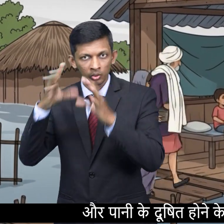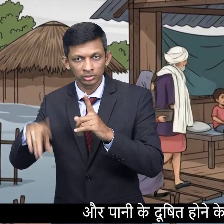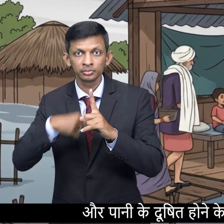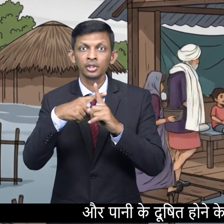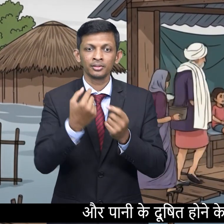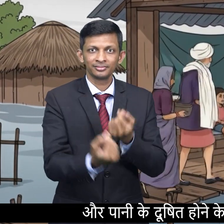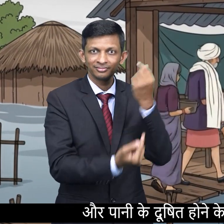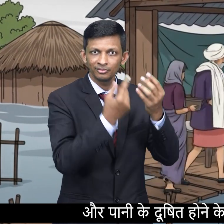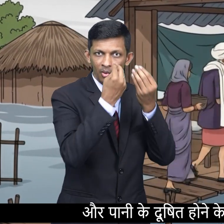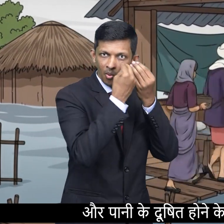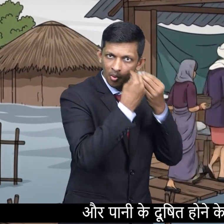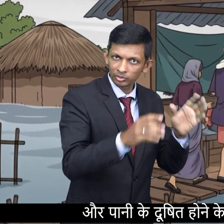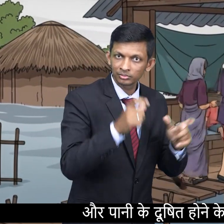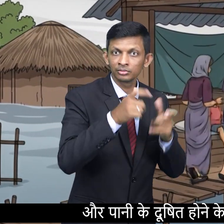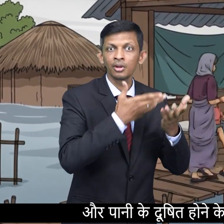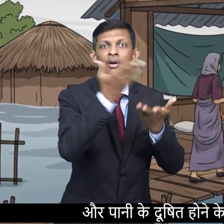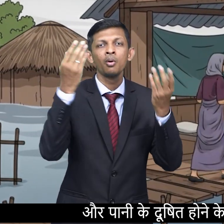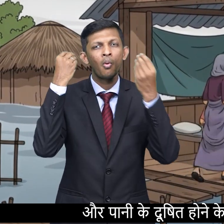है।